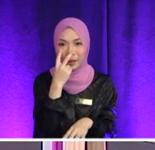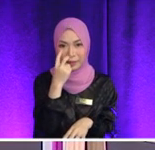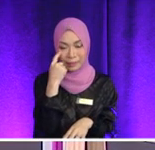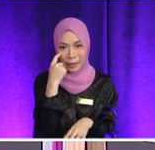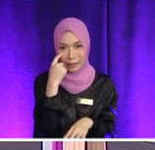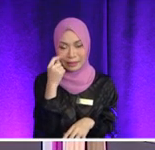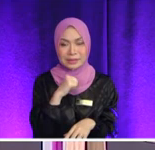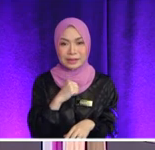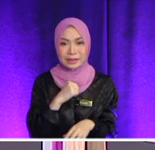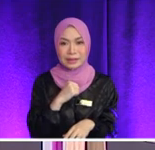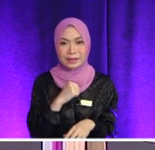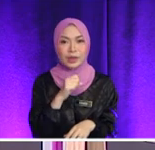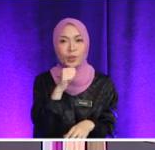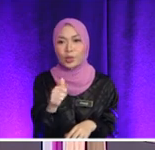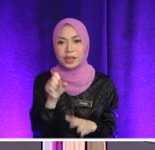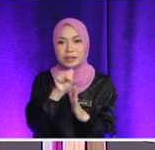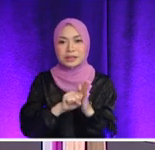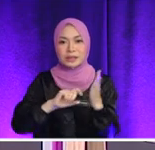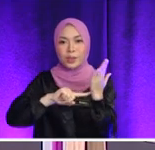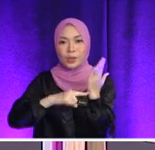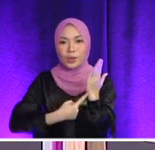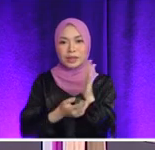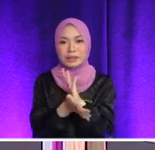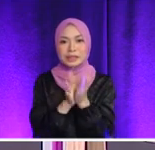kemudian saya teruskan